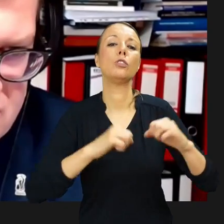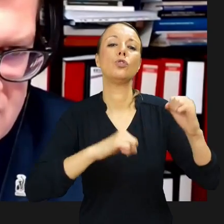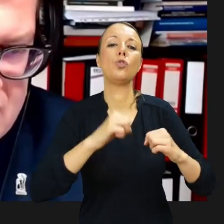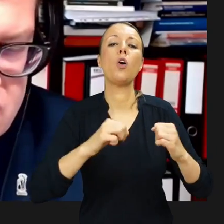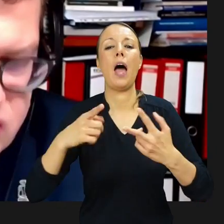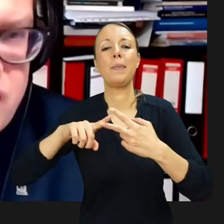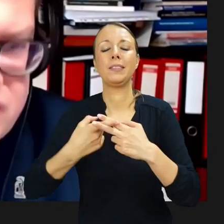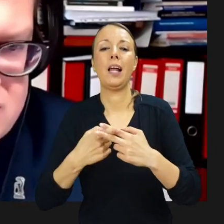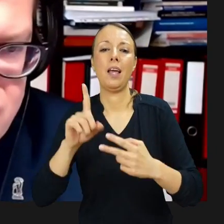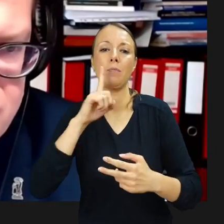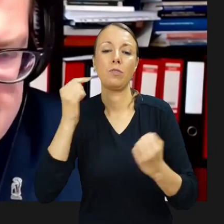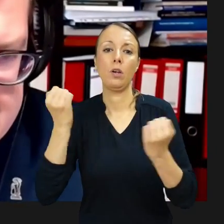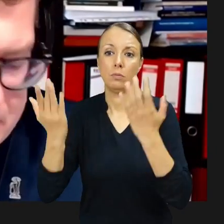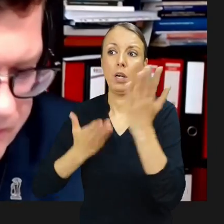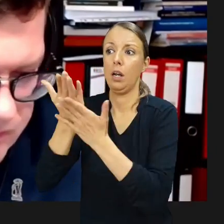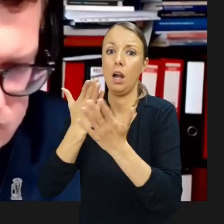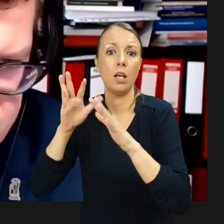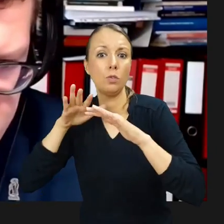tak obciążone. To oczywiście...